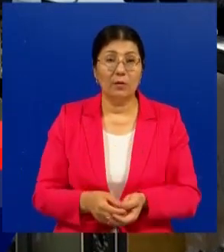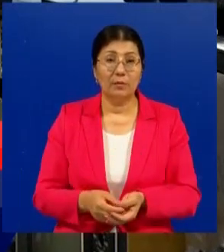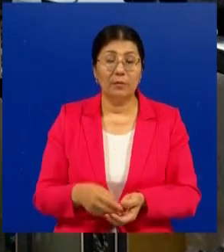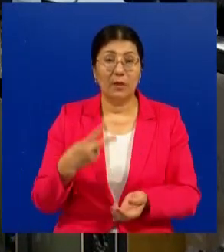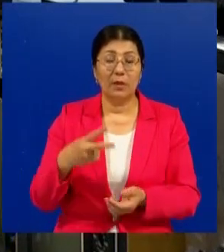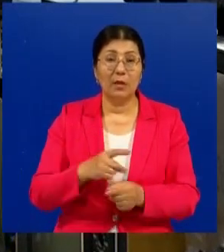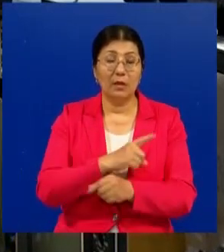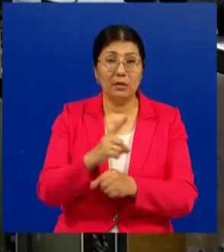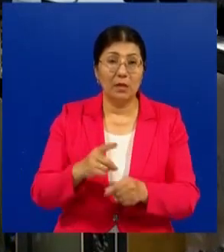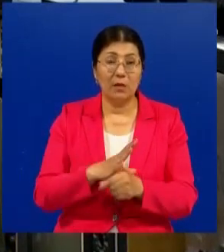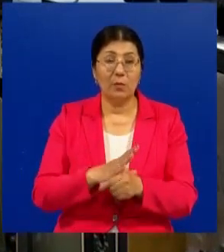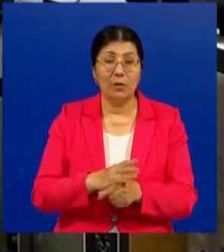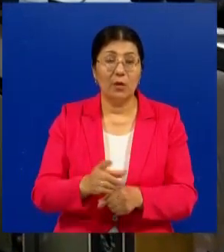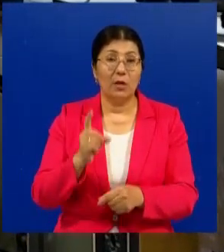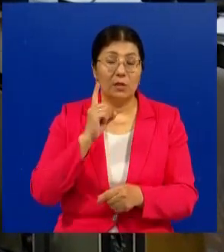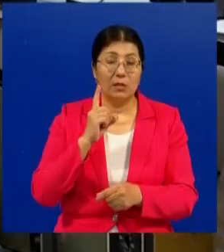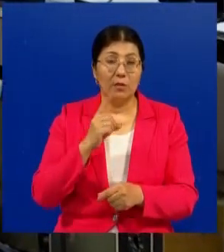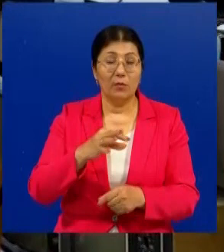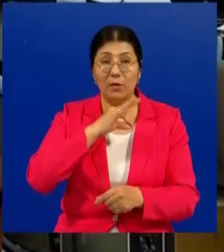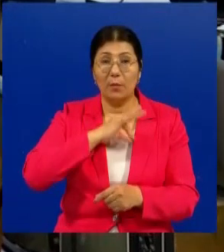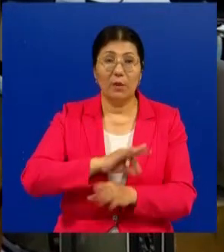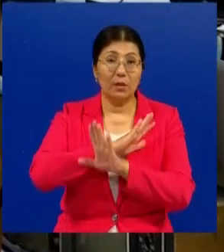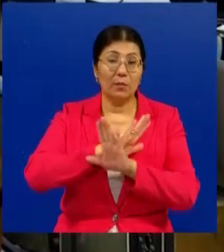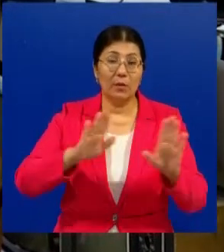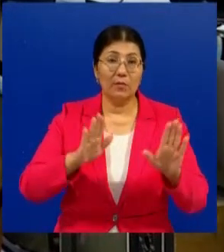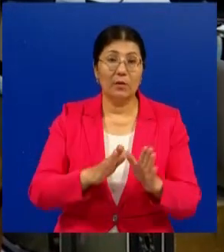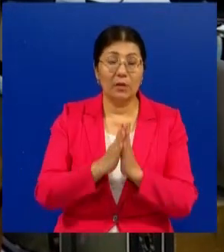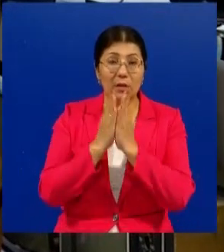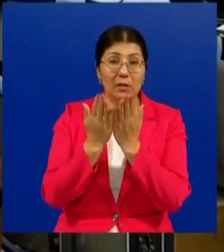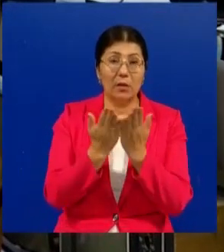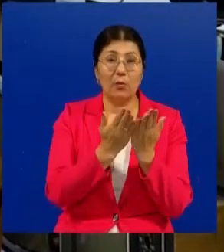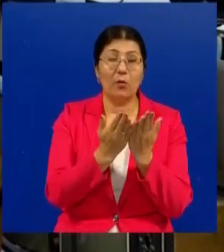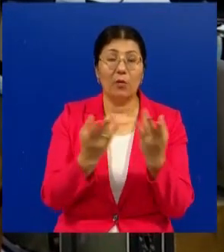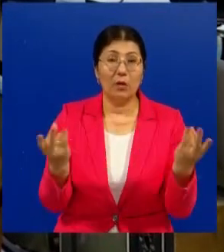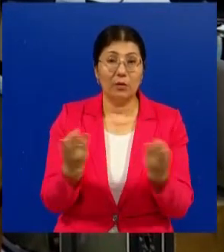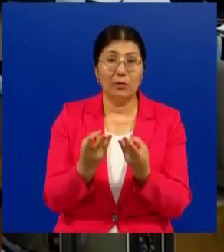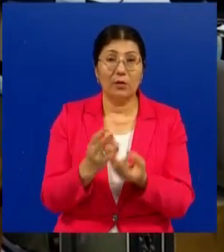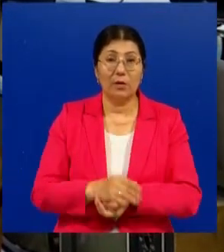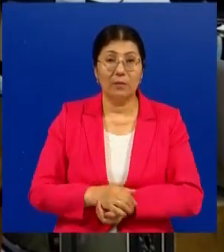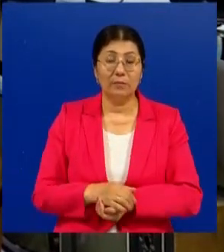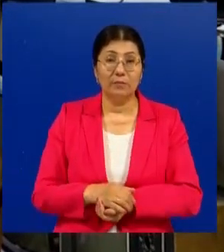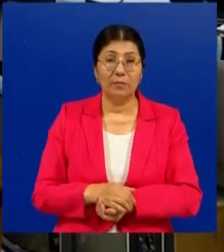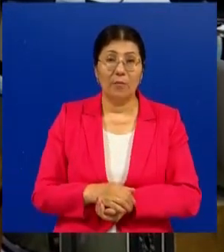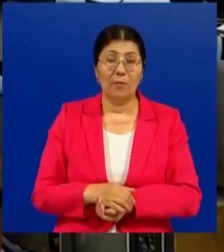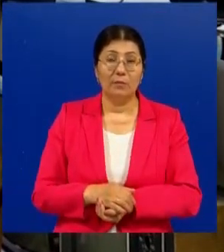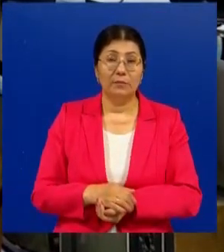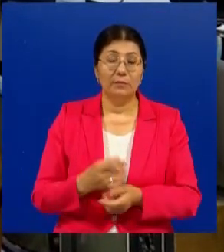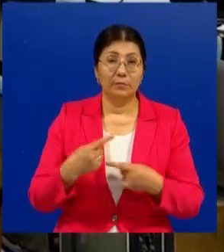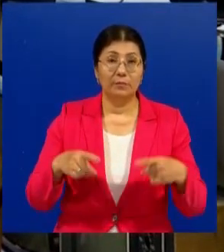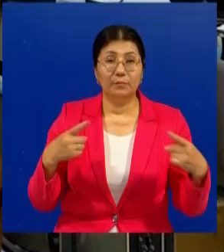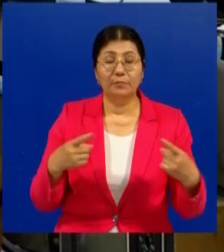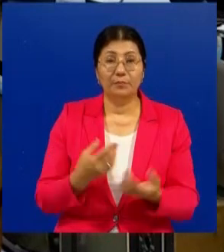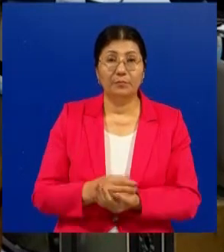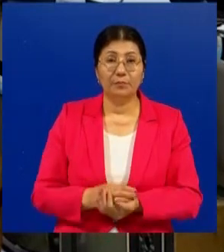бұрын телефонда отырмағаны жөн. Кітап оқыған жөн, немесе бір жағымды, позитивті